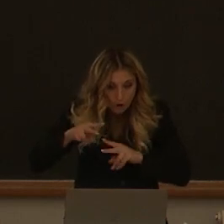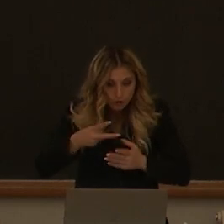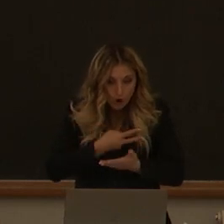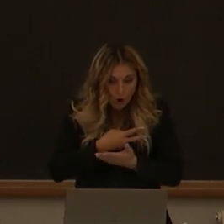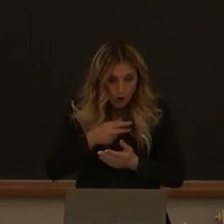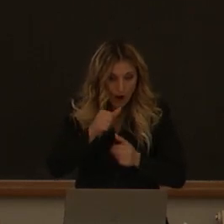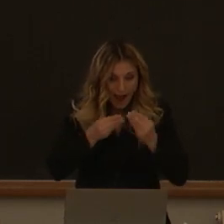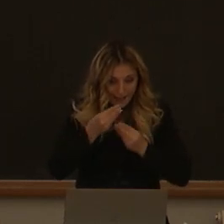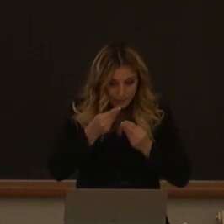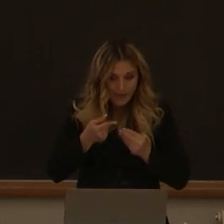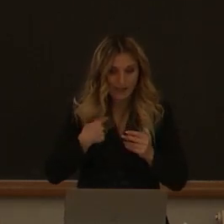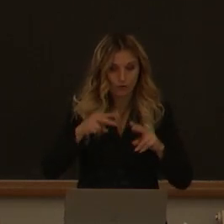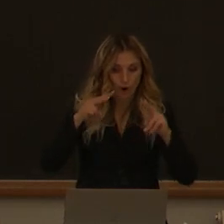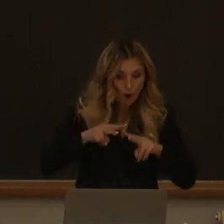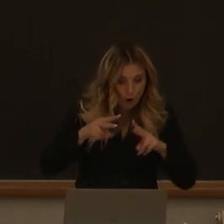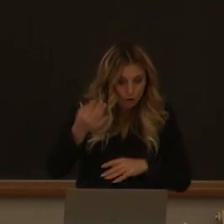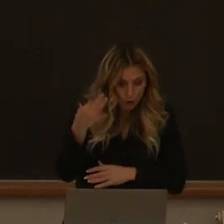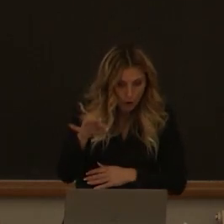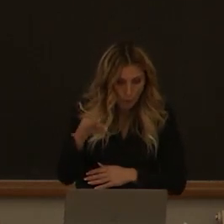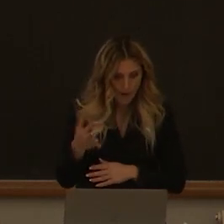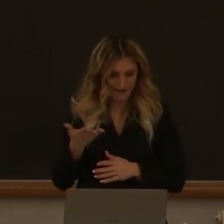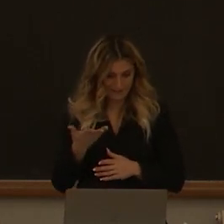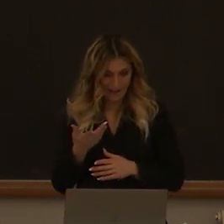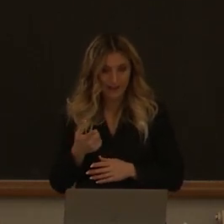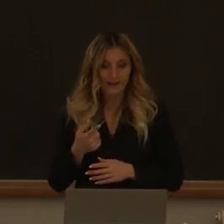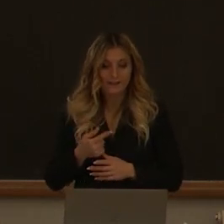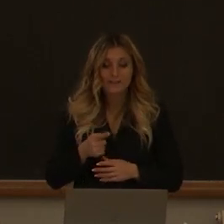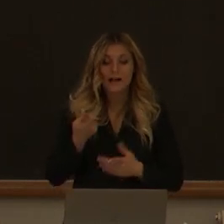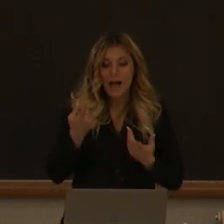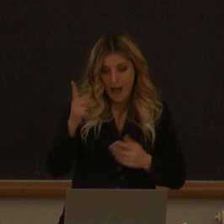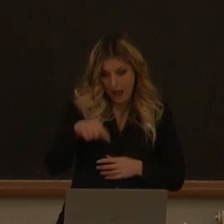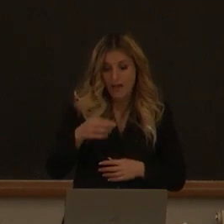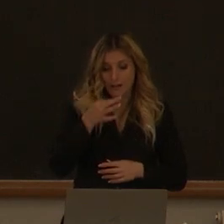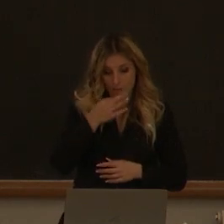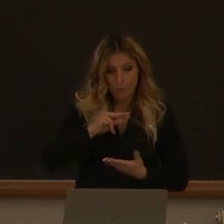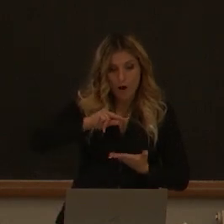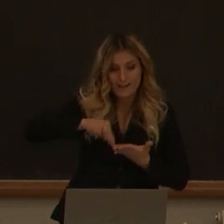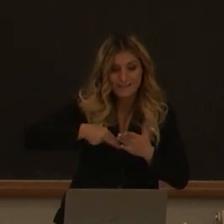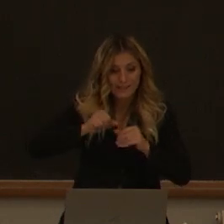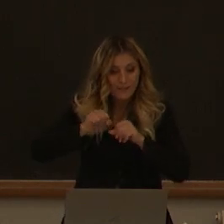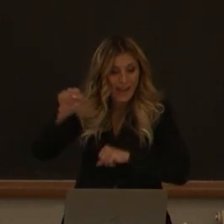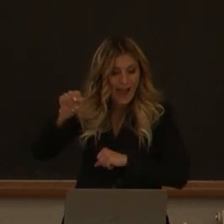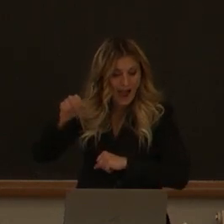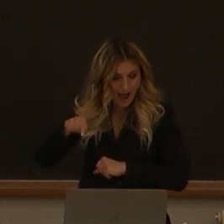controllo di qualità, ristorazione collettiva e ovviamente la possibilità di iscriversi all'albo Collegio Nazionale Agrotecnico